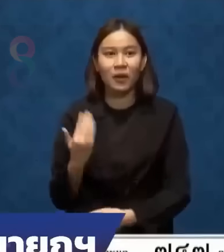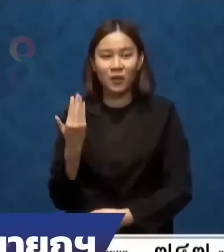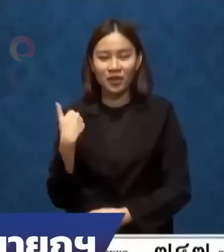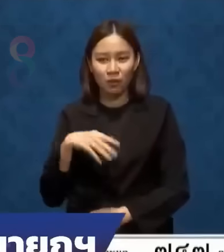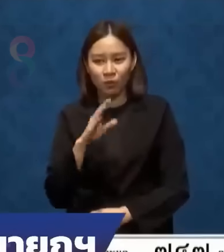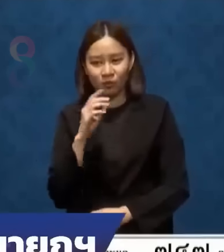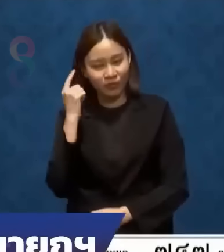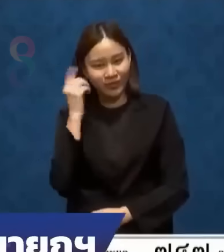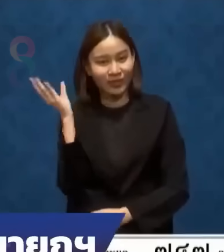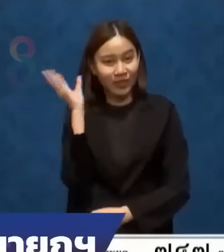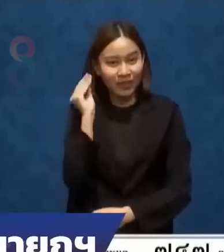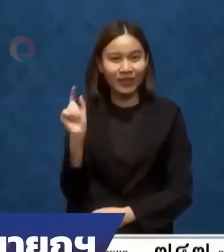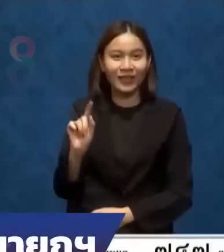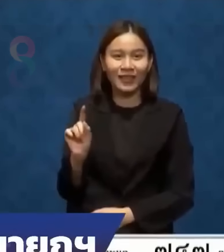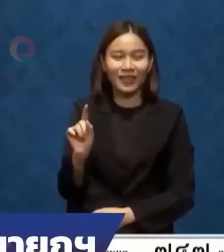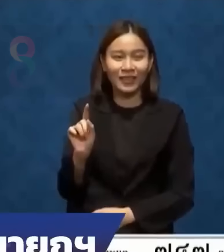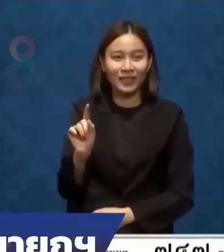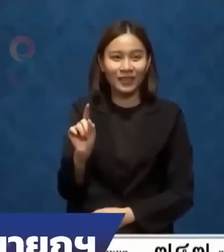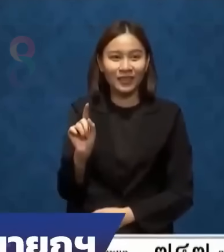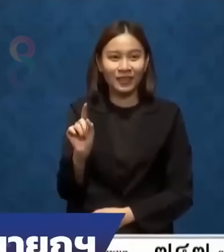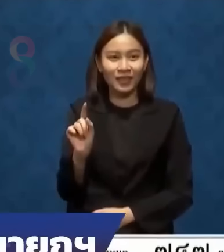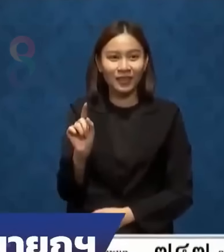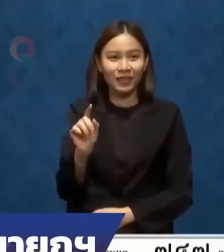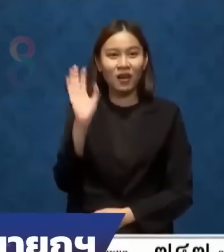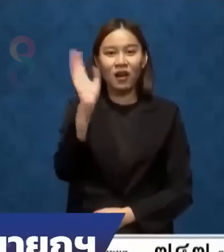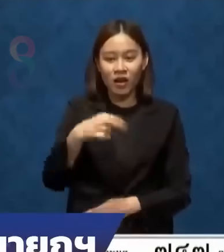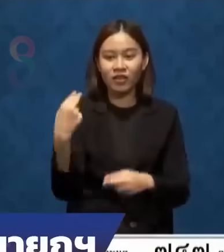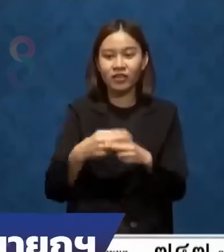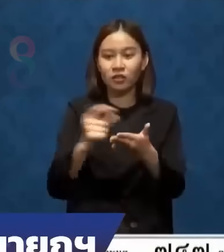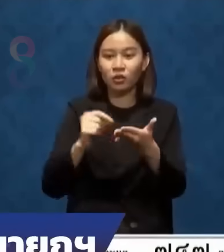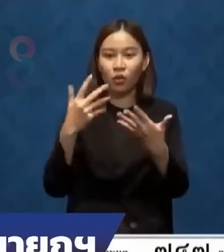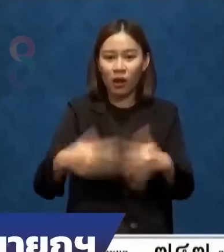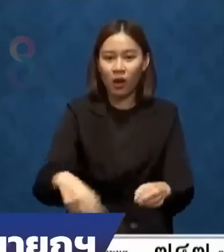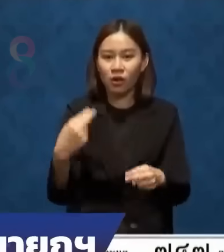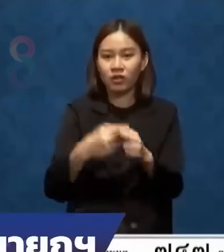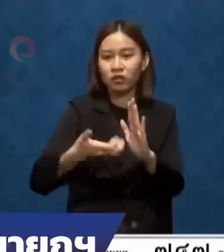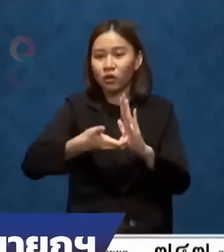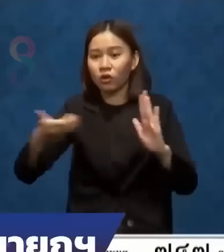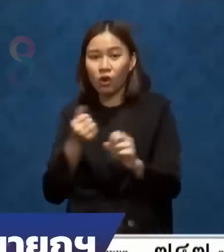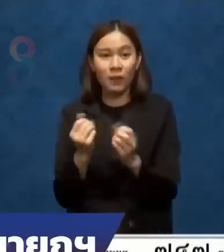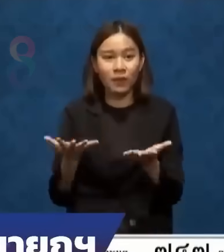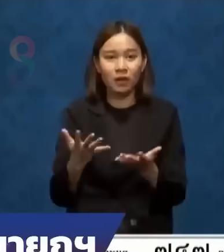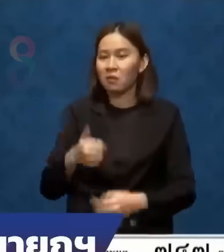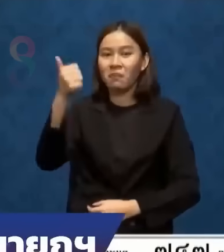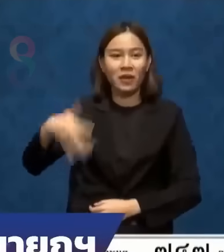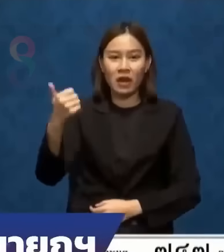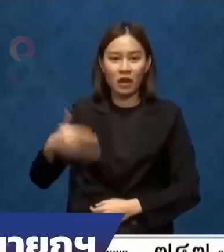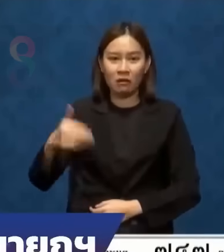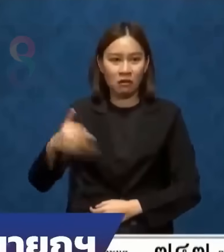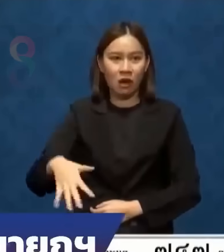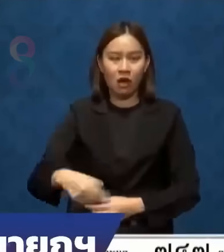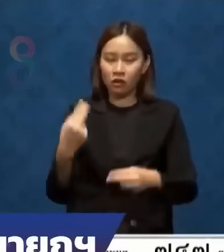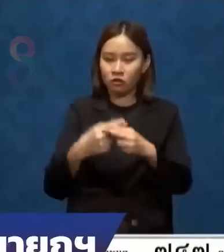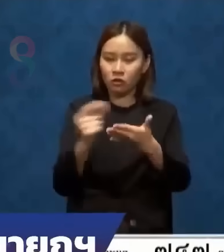ได้ยินกระซิบกระซาบด้วยนะครับท่านประธานเขาบอกเฮ้ยลงชื่อไปแล้วจะไปถอนชื่อออกยังไงไม่ได้นะท่านประธานลง